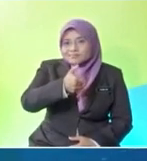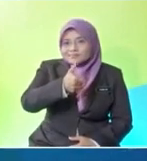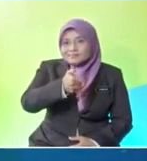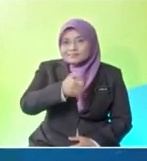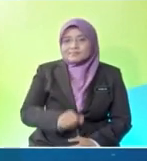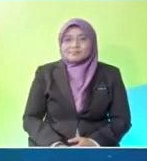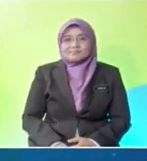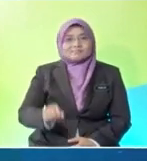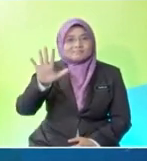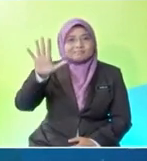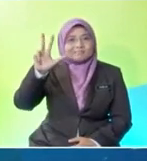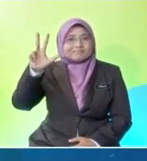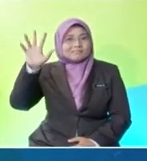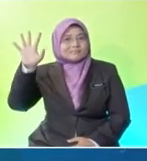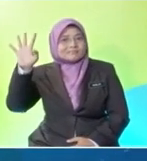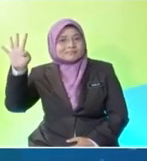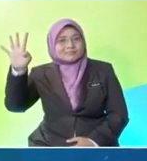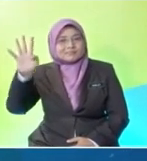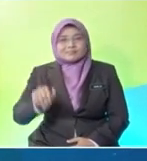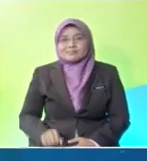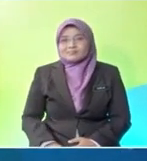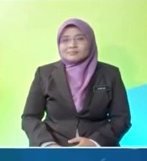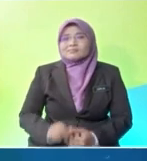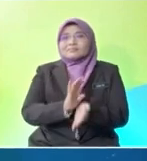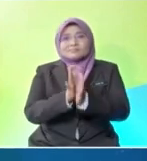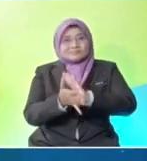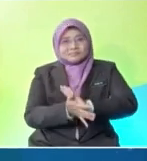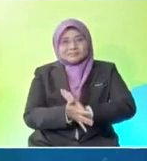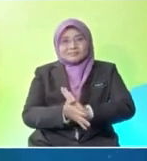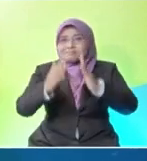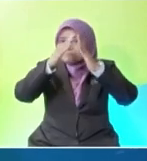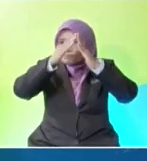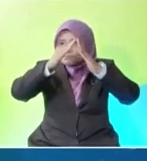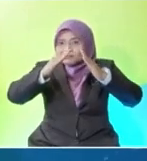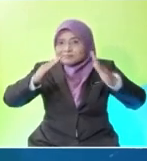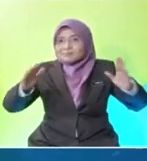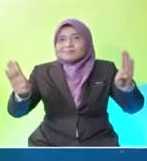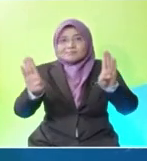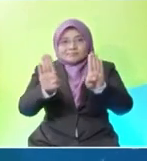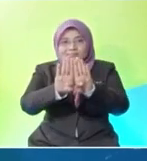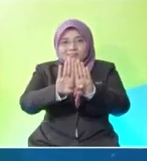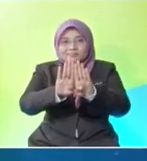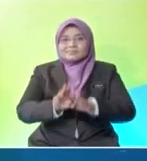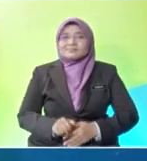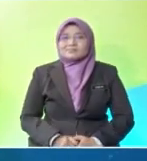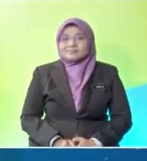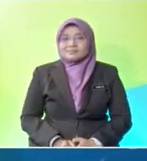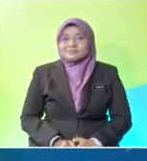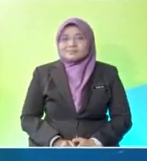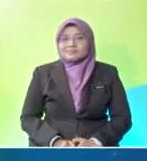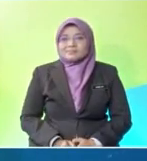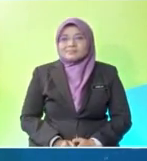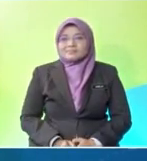534 yaitu bawah 550 maka tubuh kelahian saya wah kan ditutup oleh sebab nilai